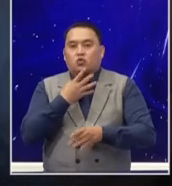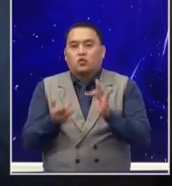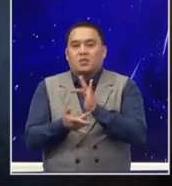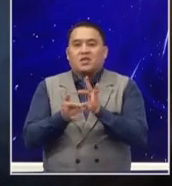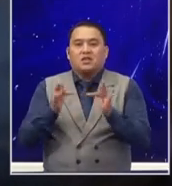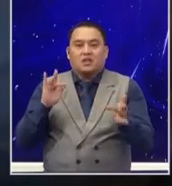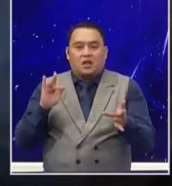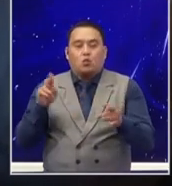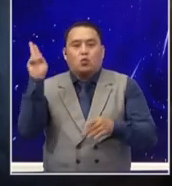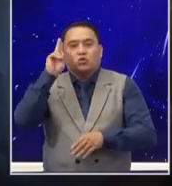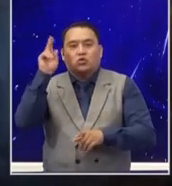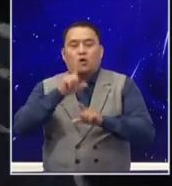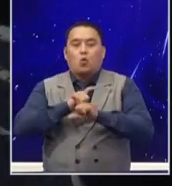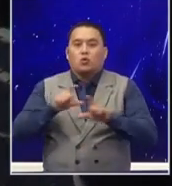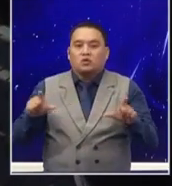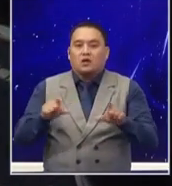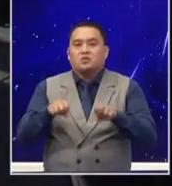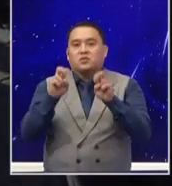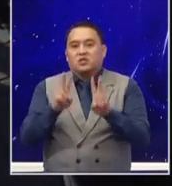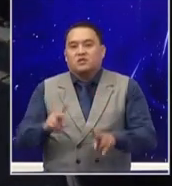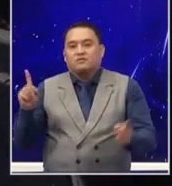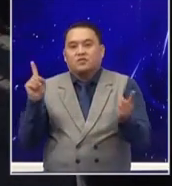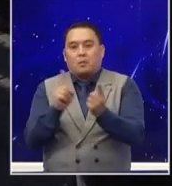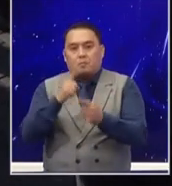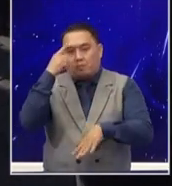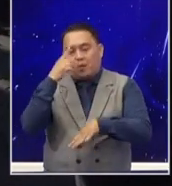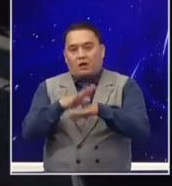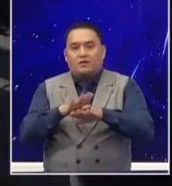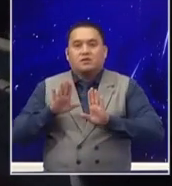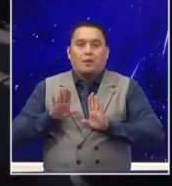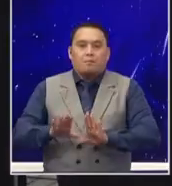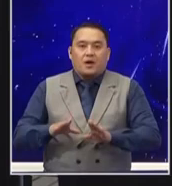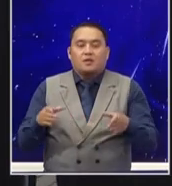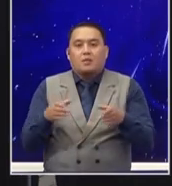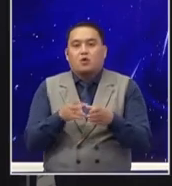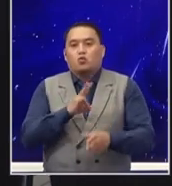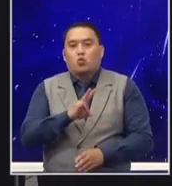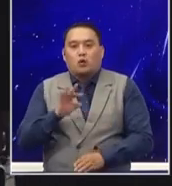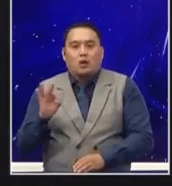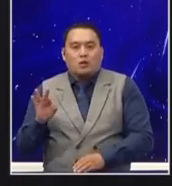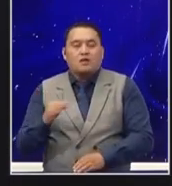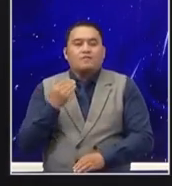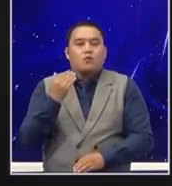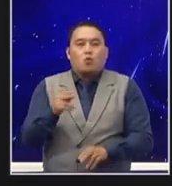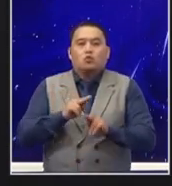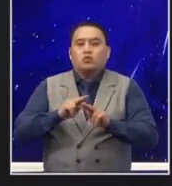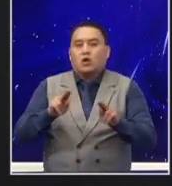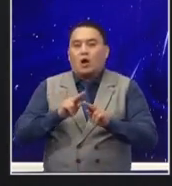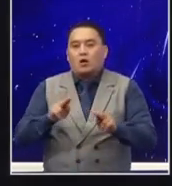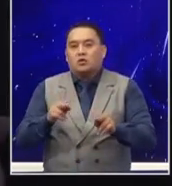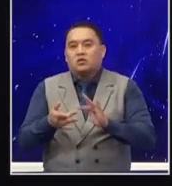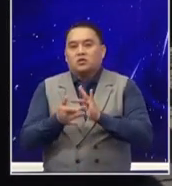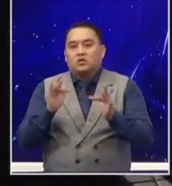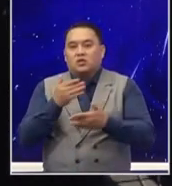интернетом, говорят учителя области, пришедшие специально на встречу с первым заместителем председателя партии Нур-Отан. По словам педагогов, сеть